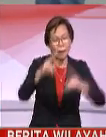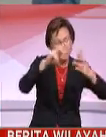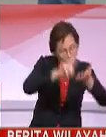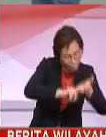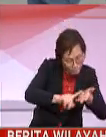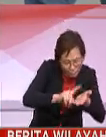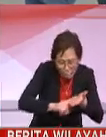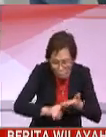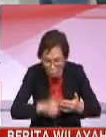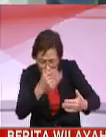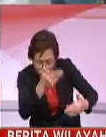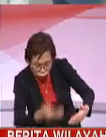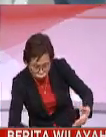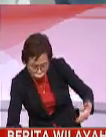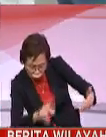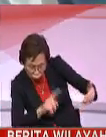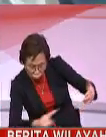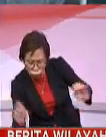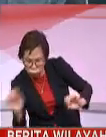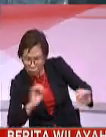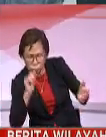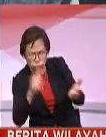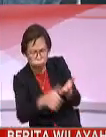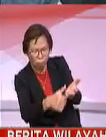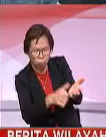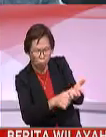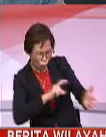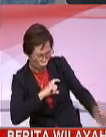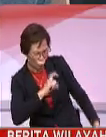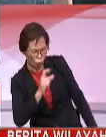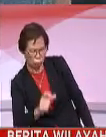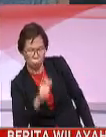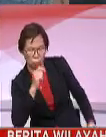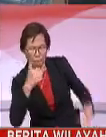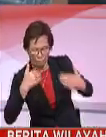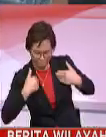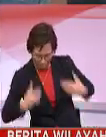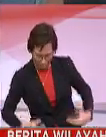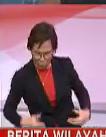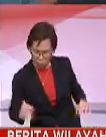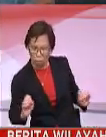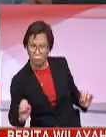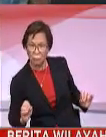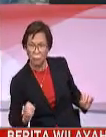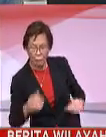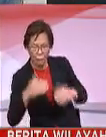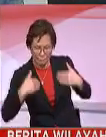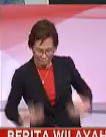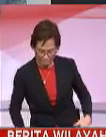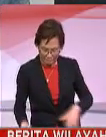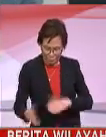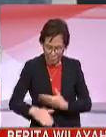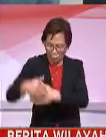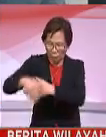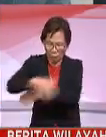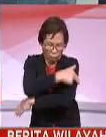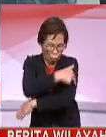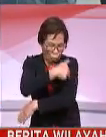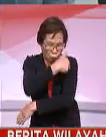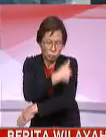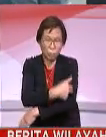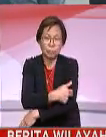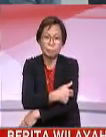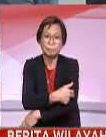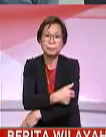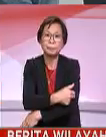Pemeriksaan juga tidak menemui sebarang dokumen pengenalan diri pada mayat mangsa. Mayat dihantar ke Hospital Raja